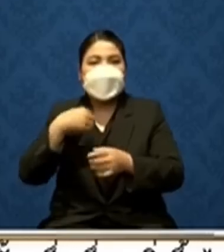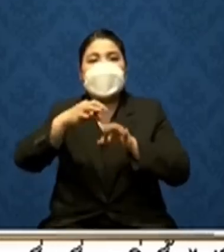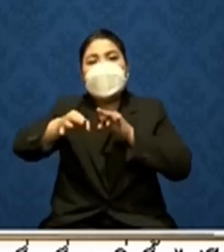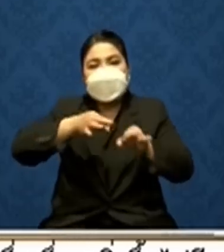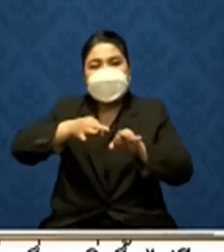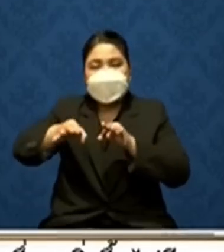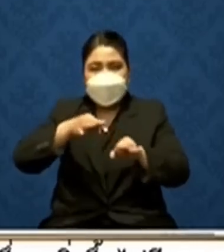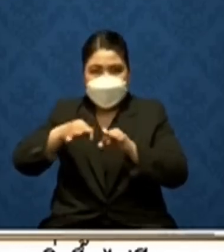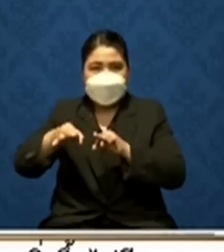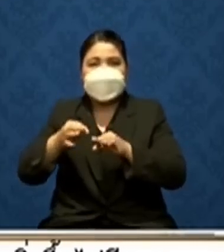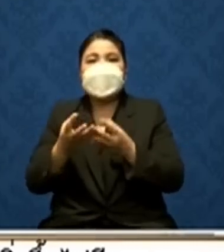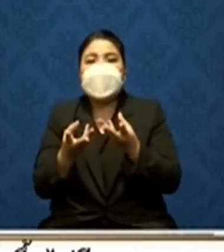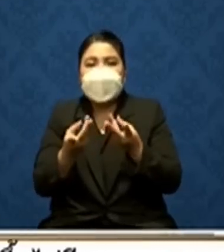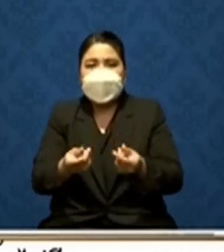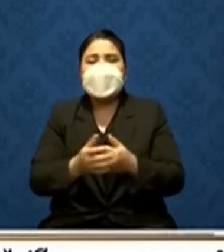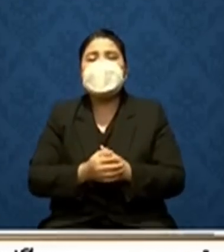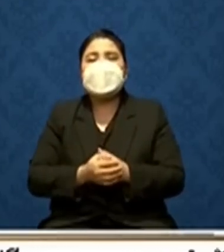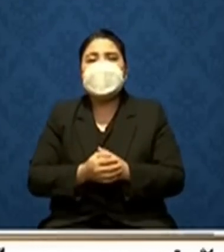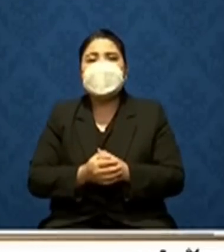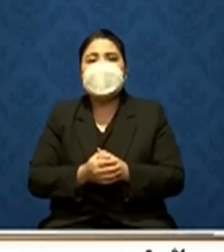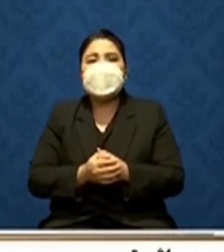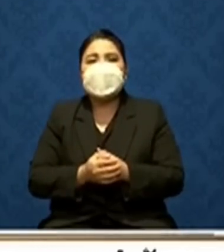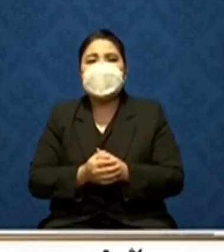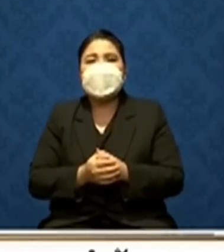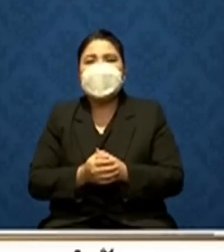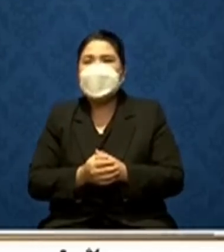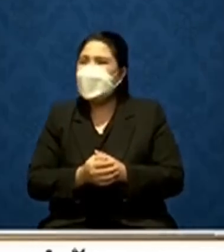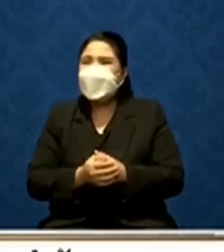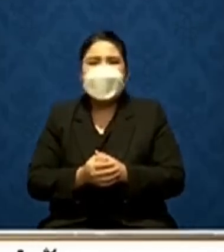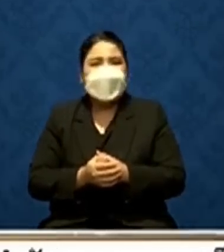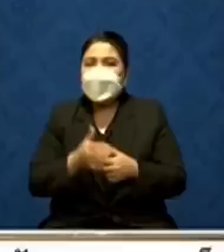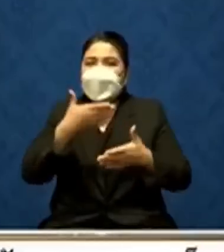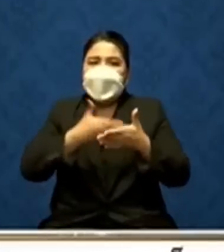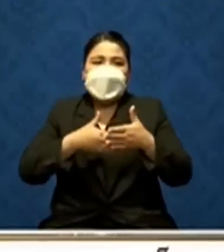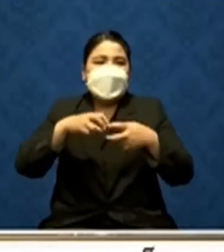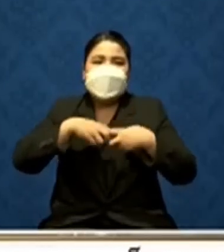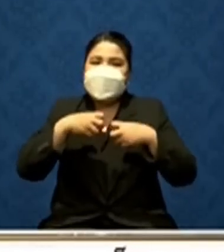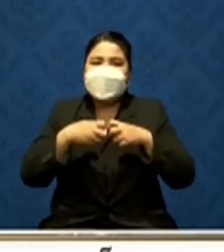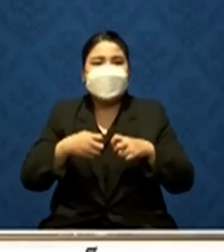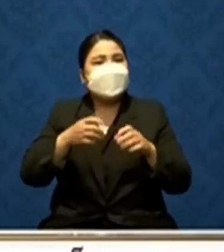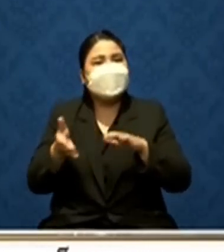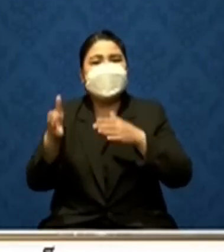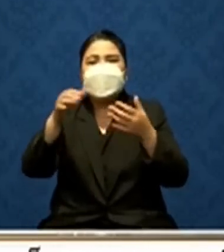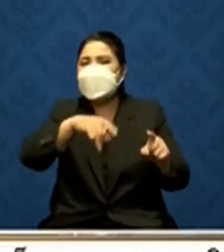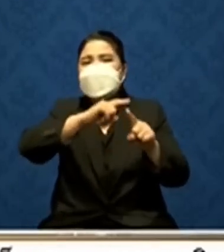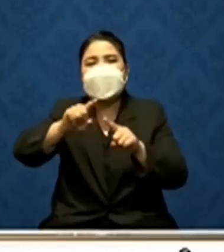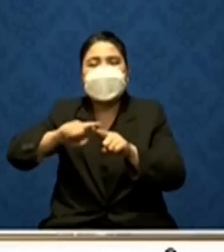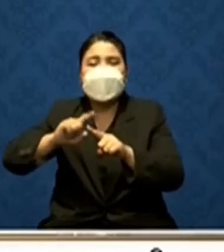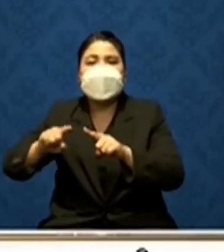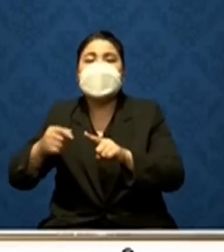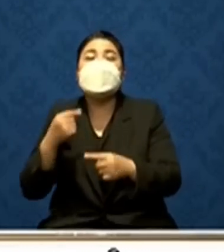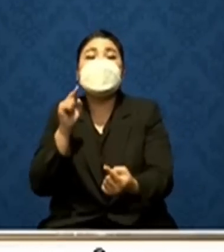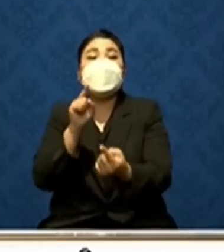กับความพังพินาศล้มเหลวทั้งหมดที่เกิดขึ้นผมกลับเป็นธรรมทานด้วยความเคารพว่า